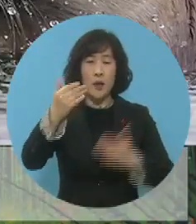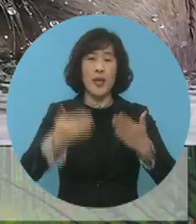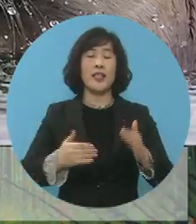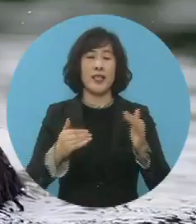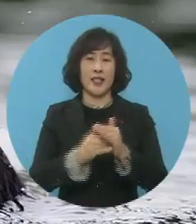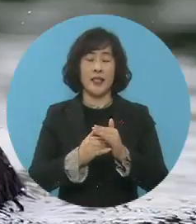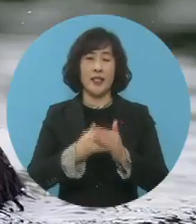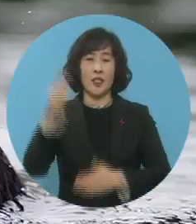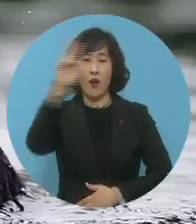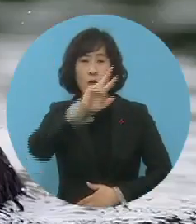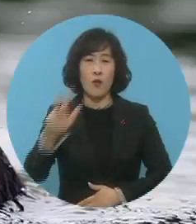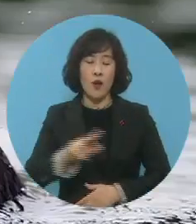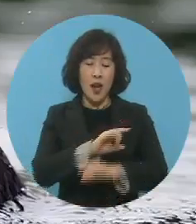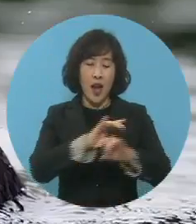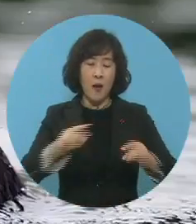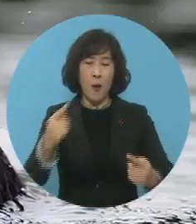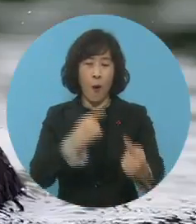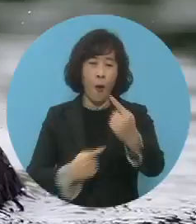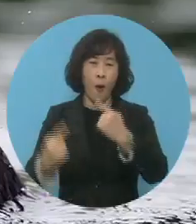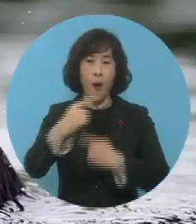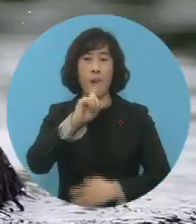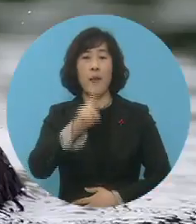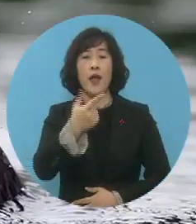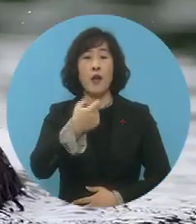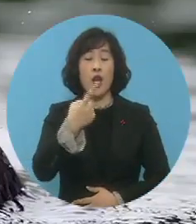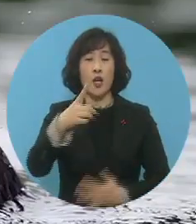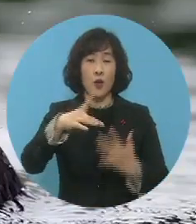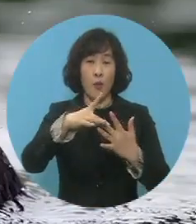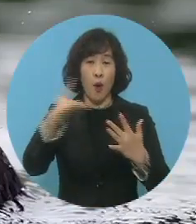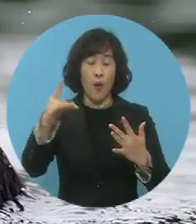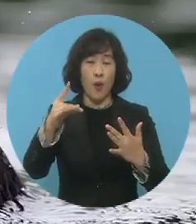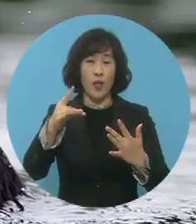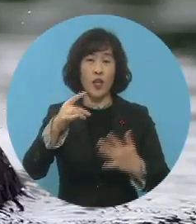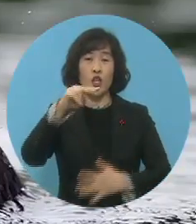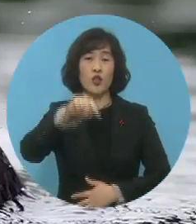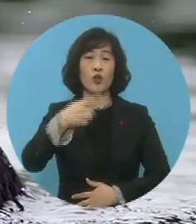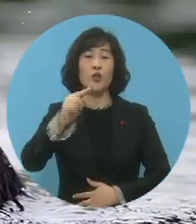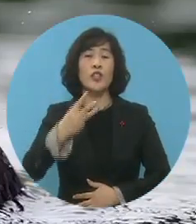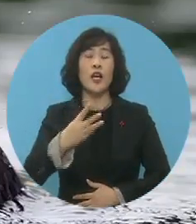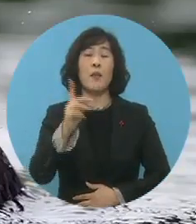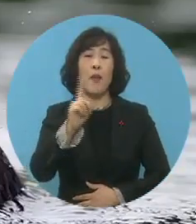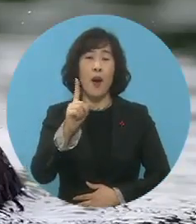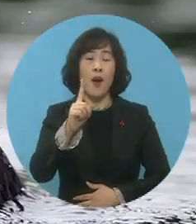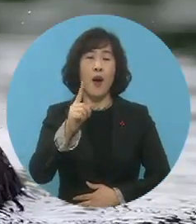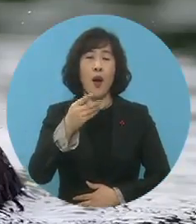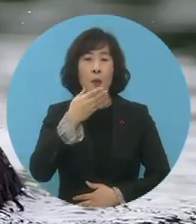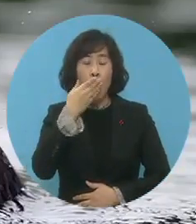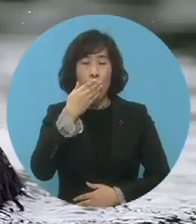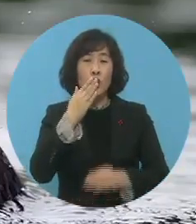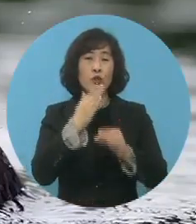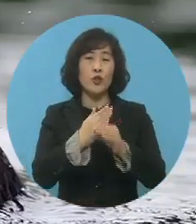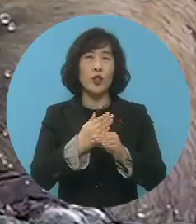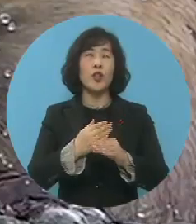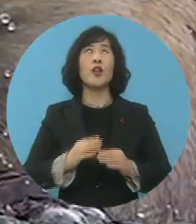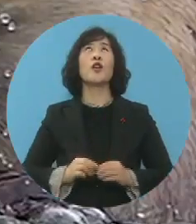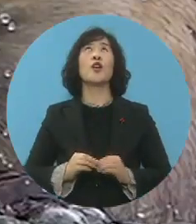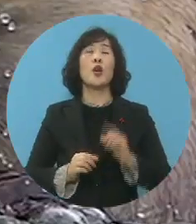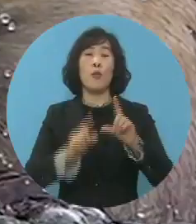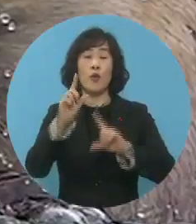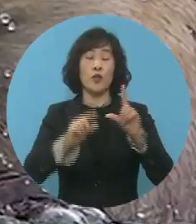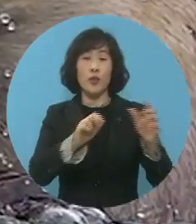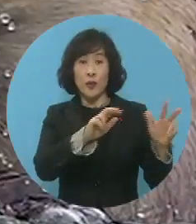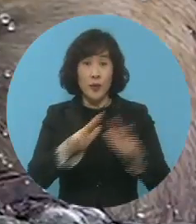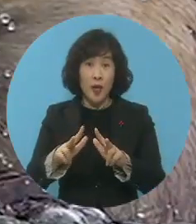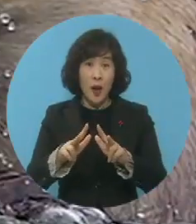받았습니다. 전국 각지에서 공모한 161점 가운데 뽑힌 문길순 씨의 수달은 먹이